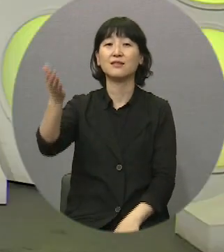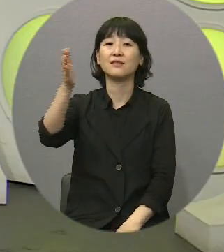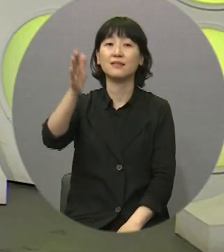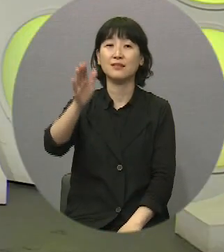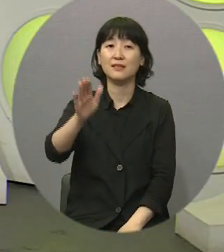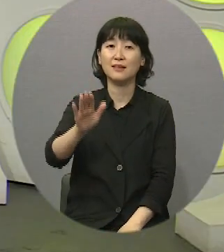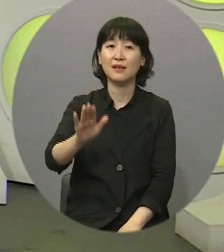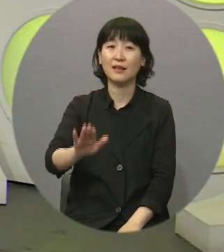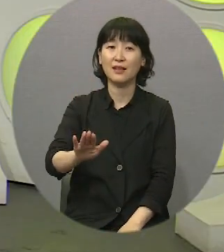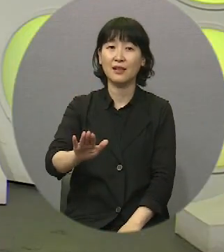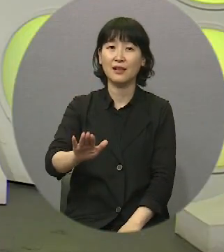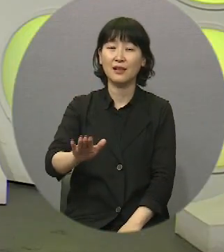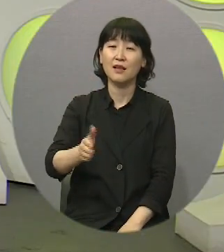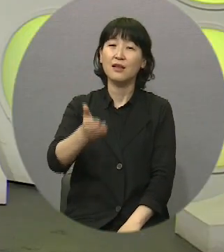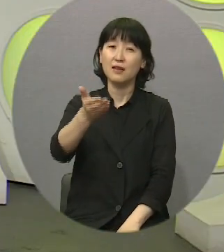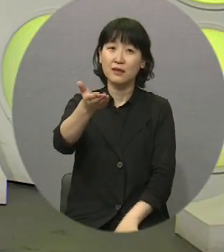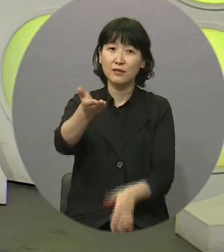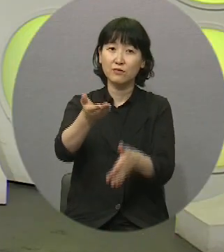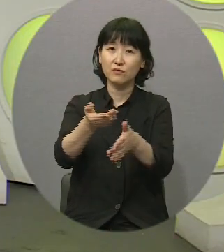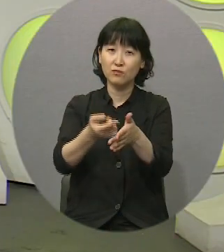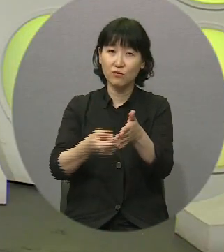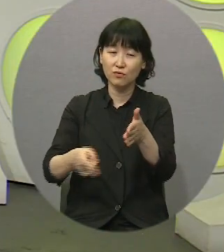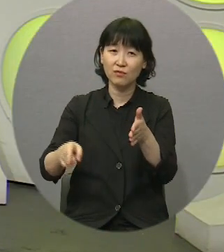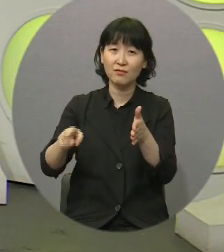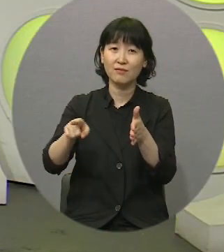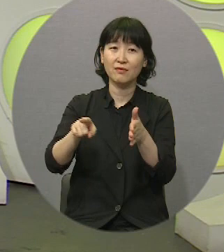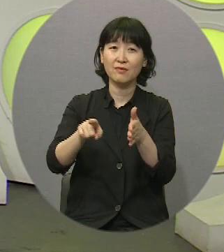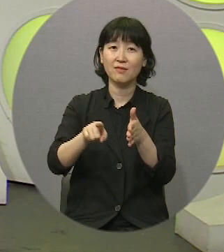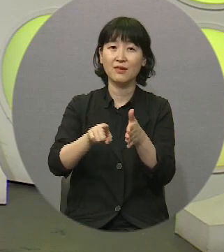살아가지만 그래도 당신께